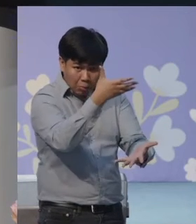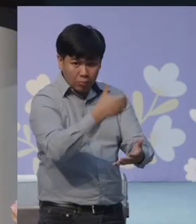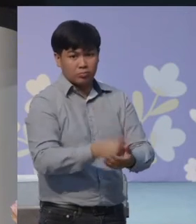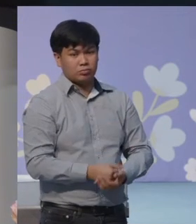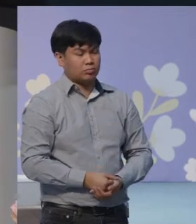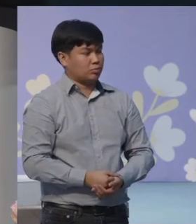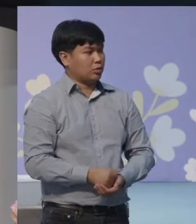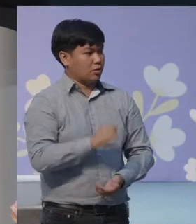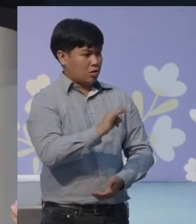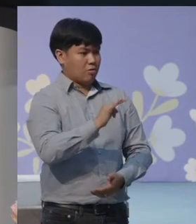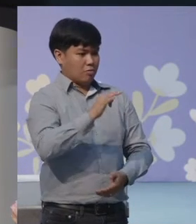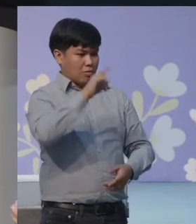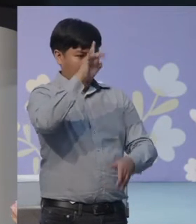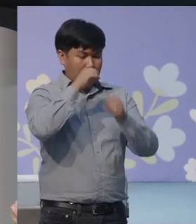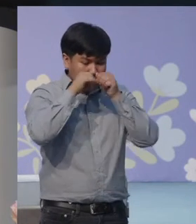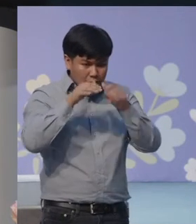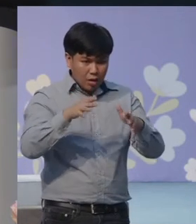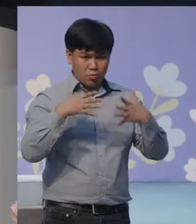Kalusugan ba?